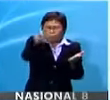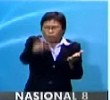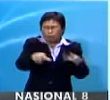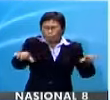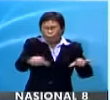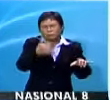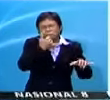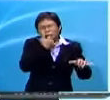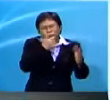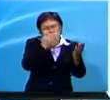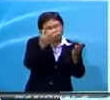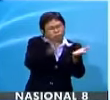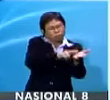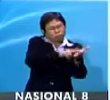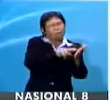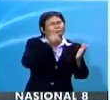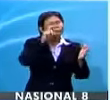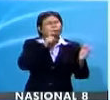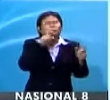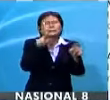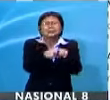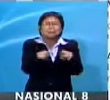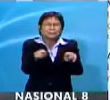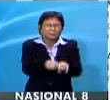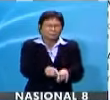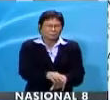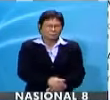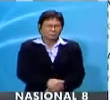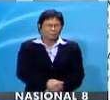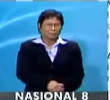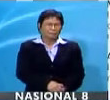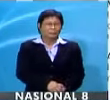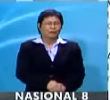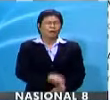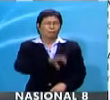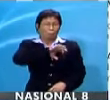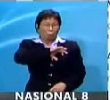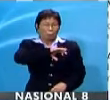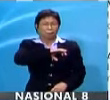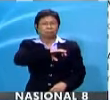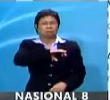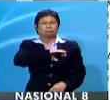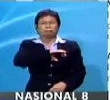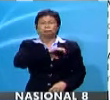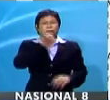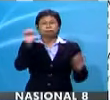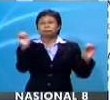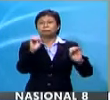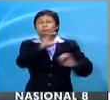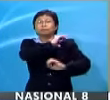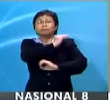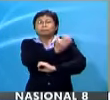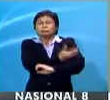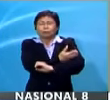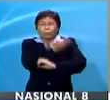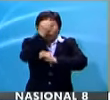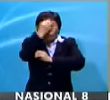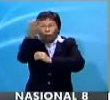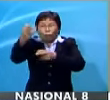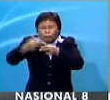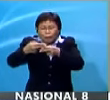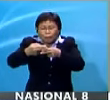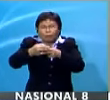melakukan kesalahan seksual sama polis bagaimanapun tidak mempunyai kuasa untuk mendedahkan